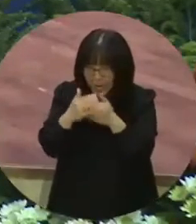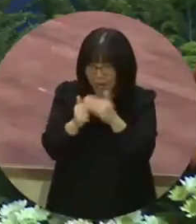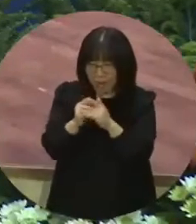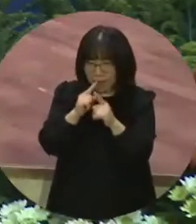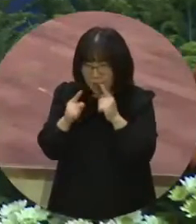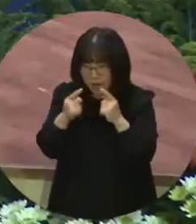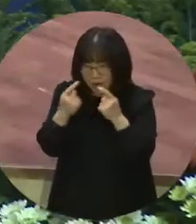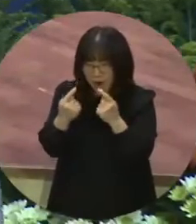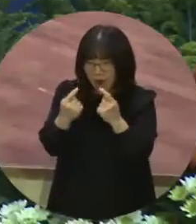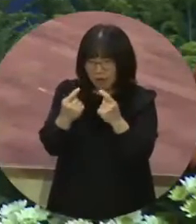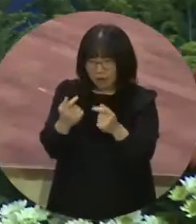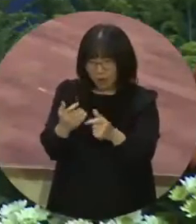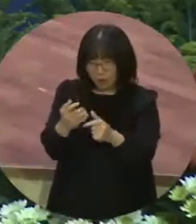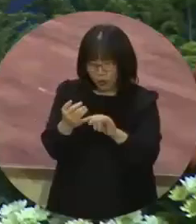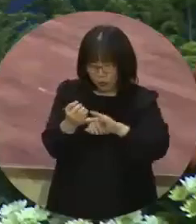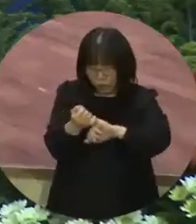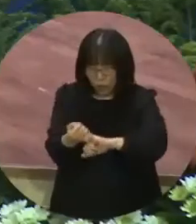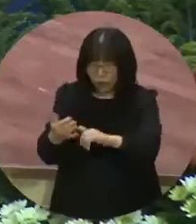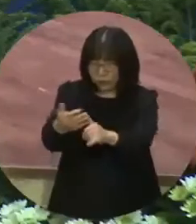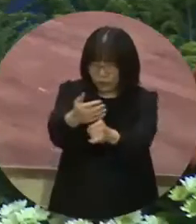말이라도 잡고 가시기 바랍니다.